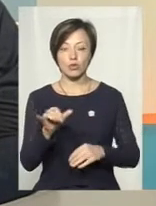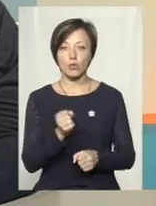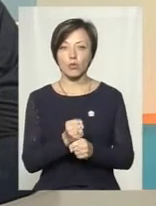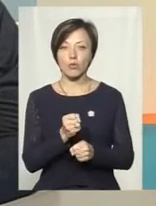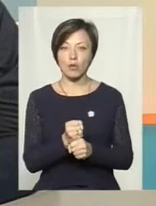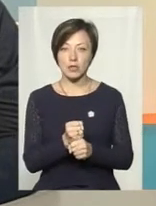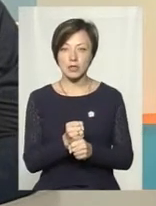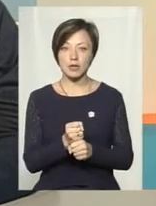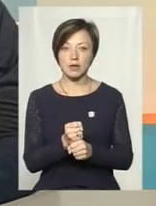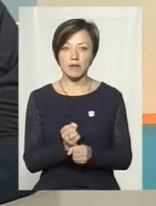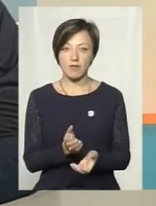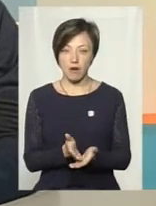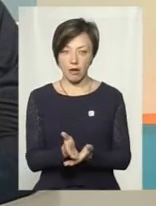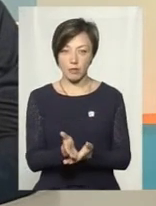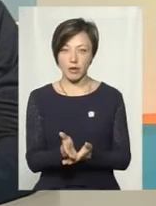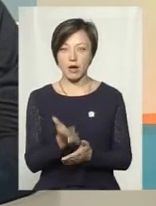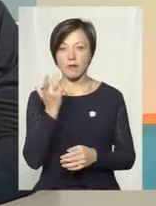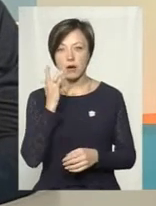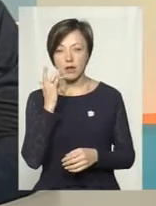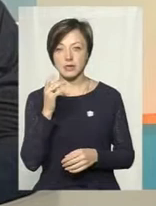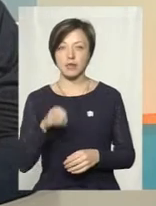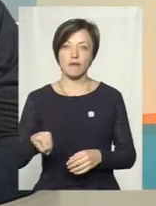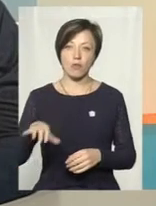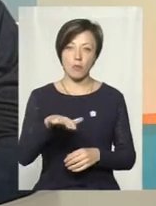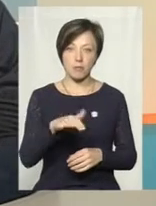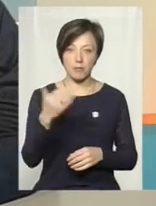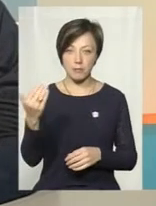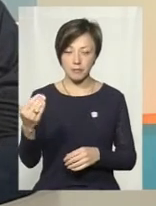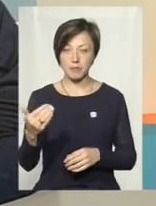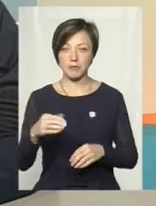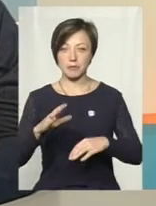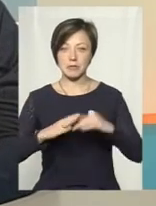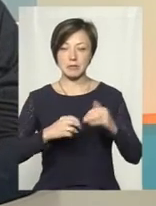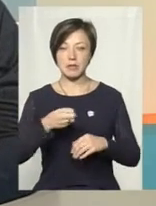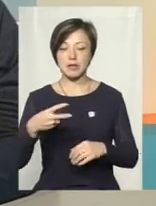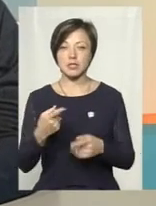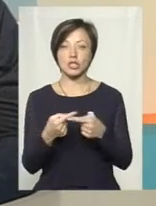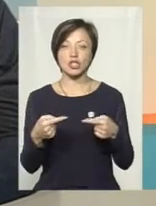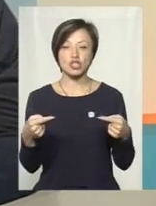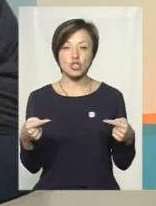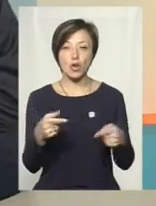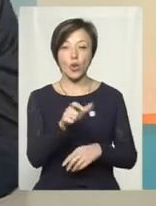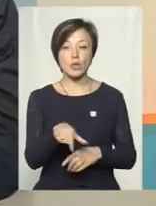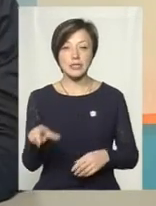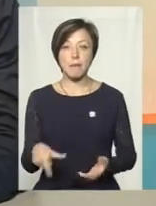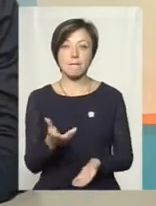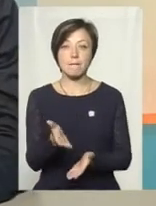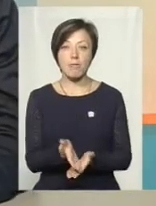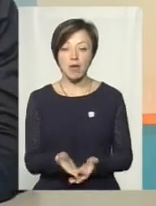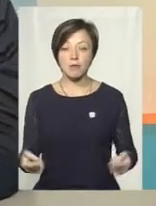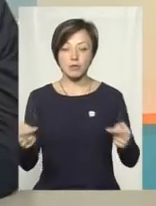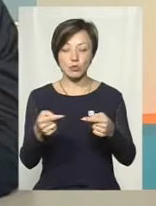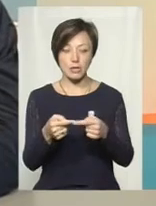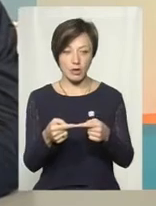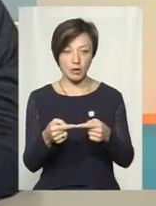роботі суто в такому напрямку. Це і американці, і європейці, і багато інших яких осіб, які мали